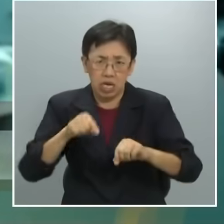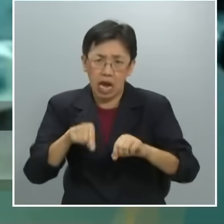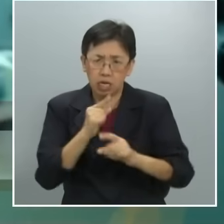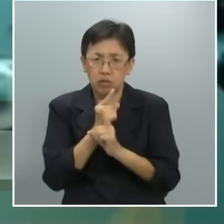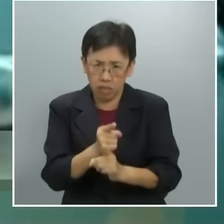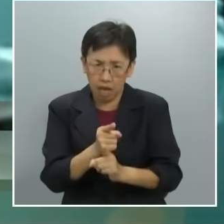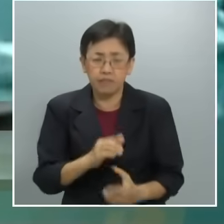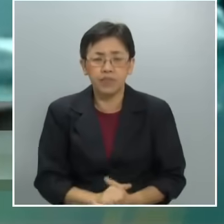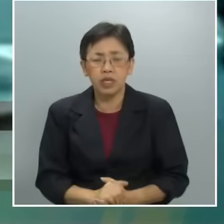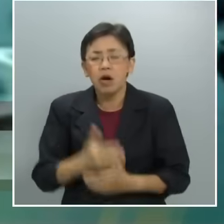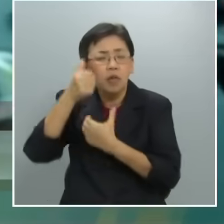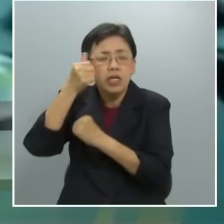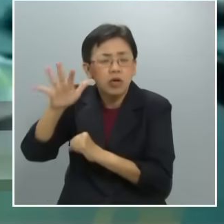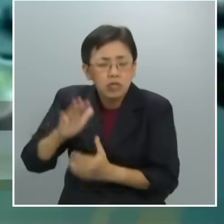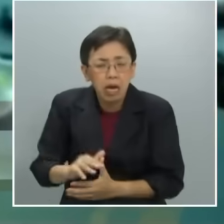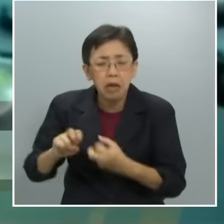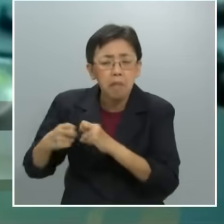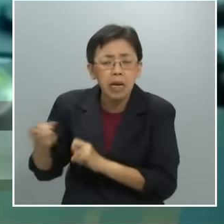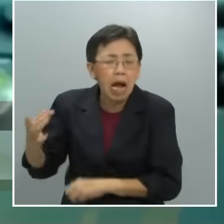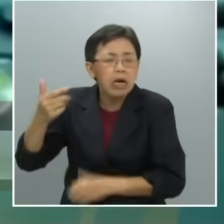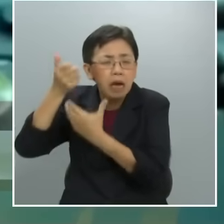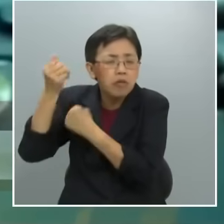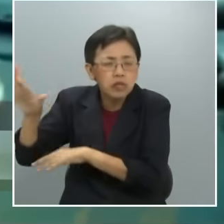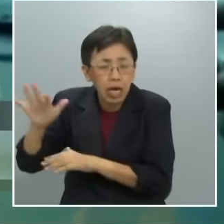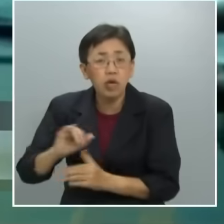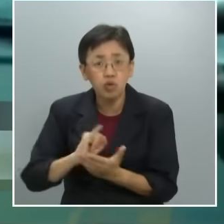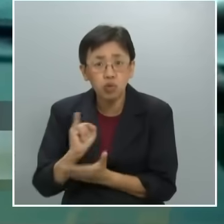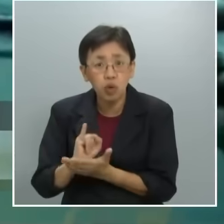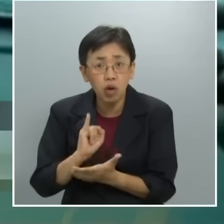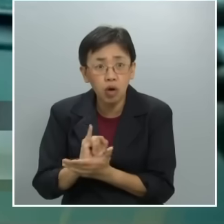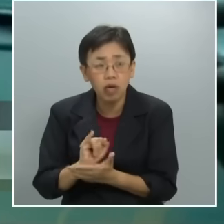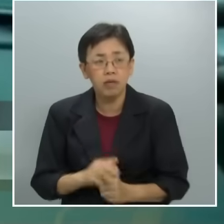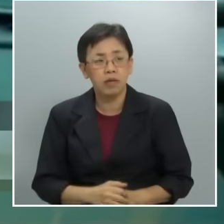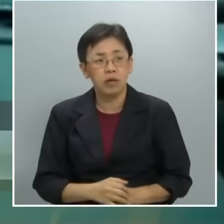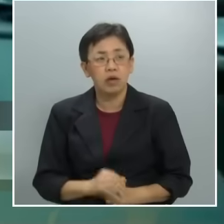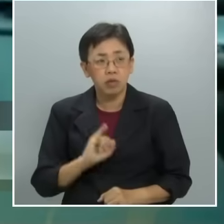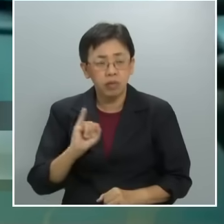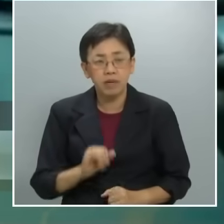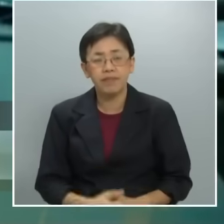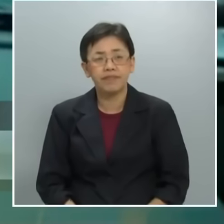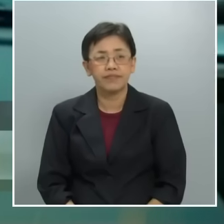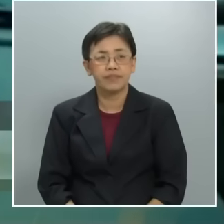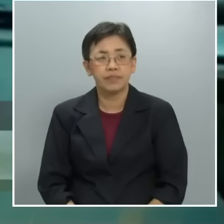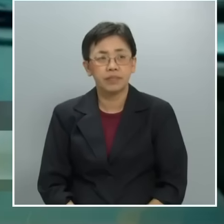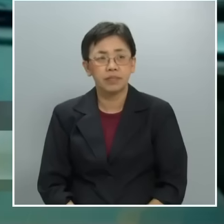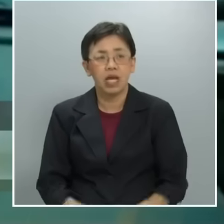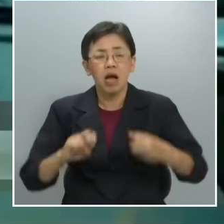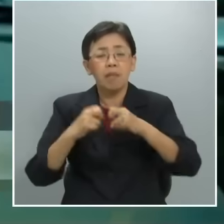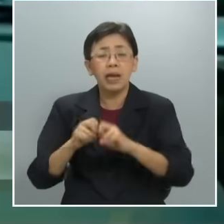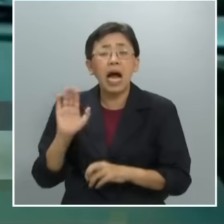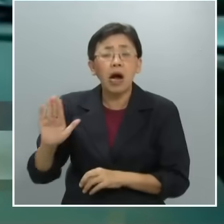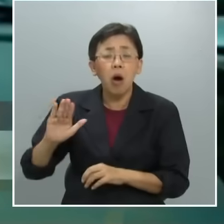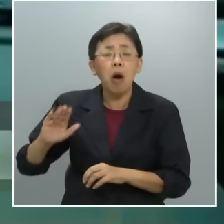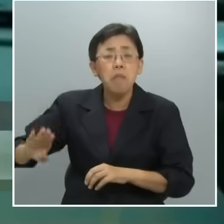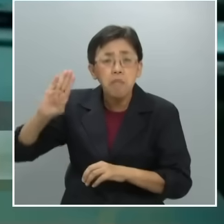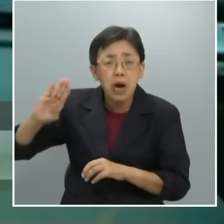ครับ เพราะนั้นอย่าไปสนใจว่าปัญหาเขาคืออะไร ครับ ถูกต้องไหมครับท่านสุริยะ อันนี้ เราอย่าไปสนใจปัญหาเขาคืออะไร ครับ น